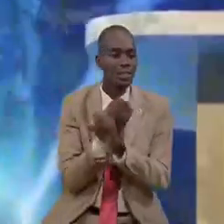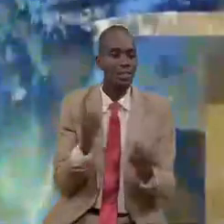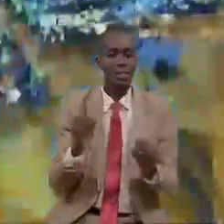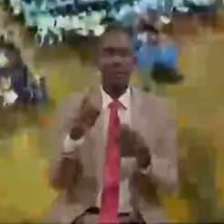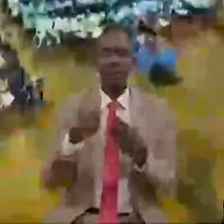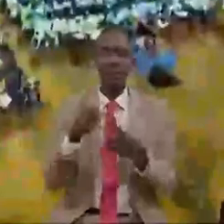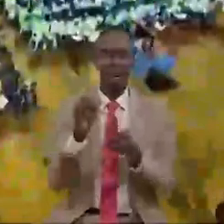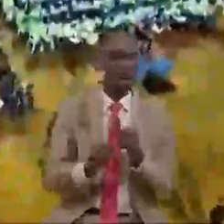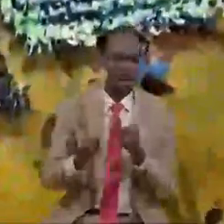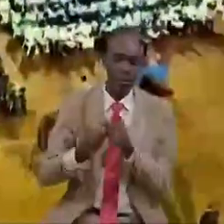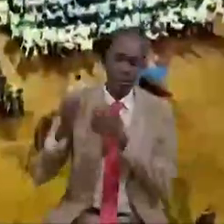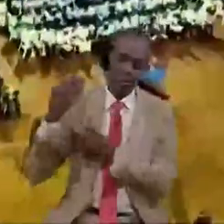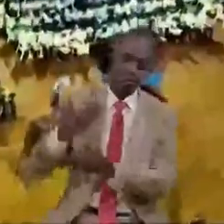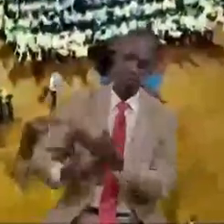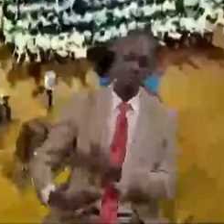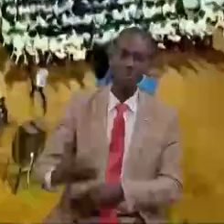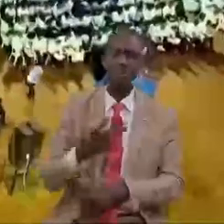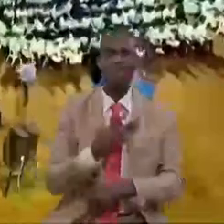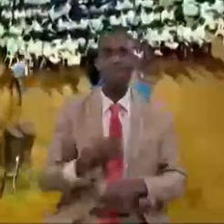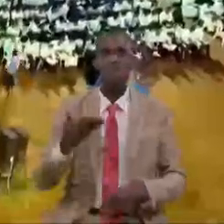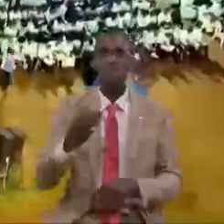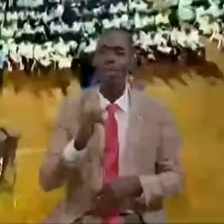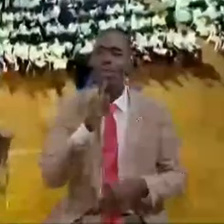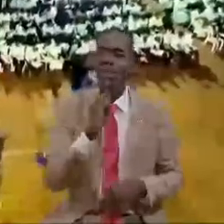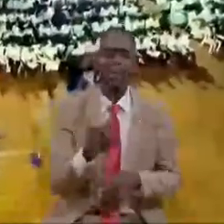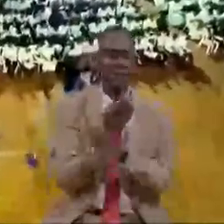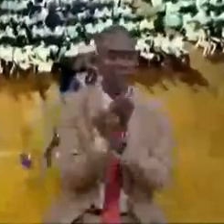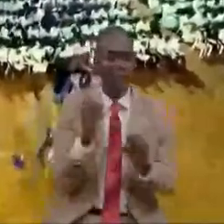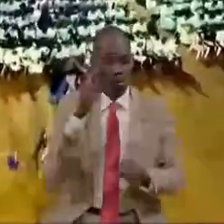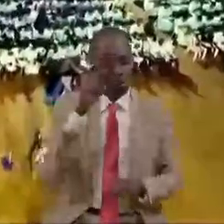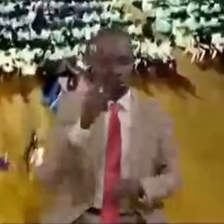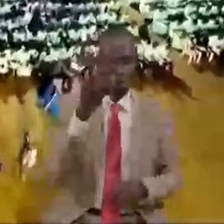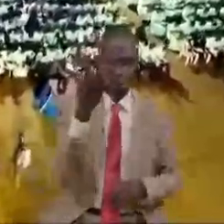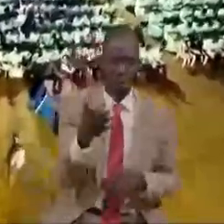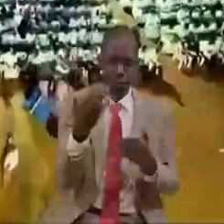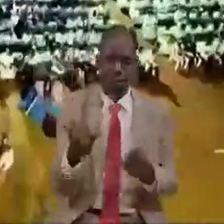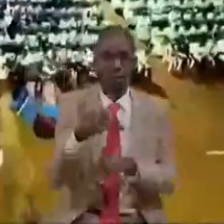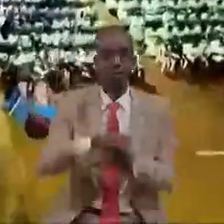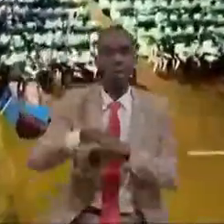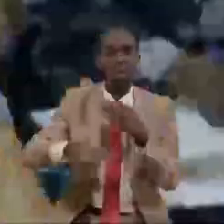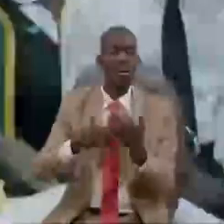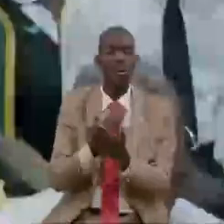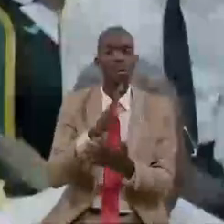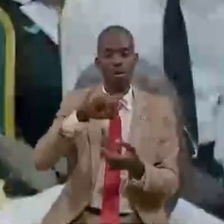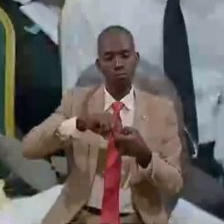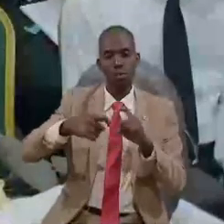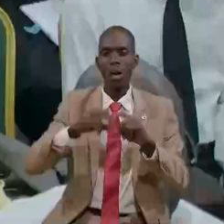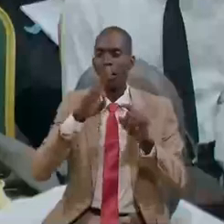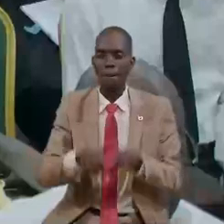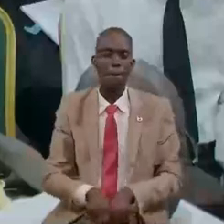les générations, et il y a la rédemption pour vous là ce soir. Toutes vos chaînes sont brisées ce